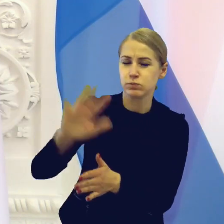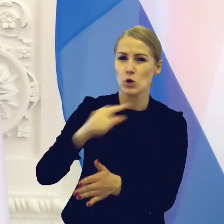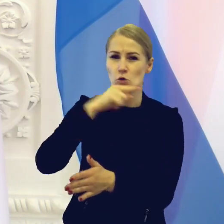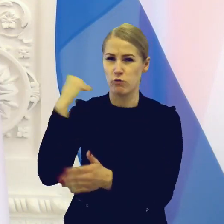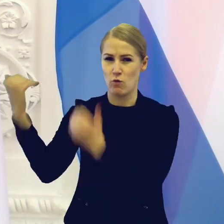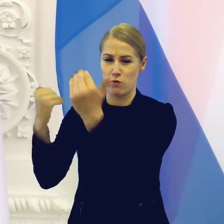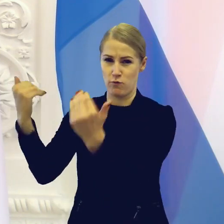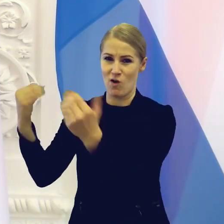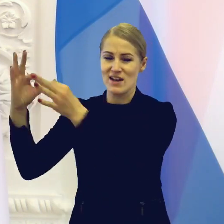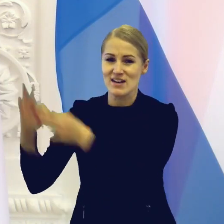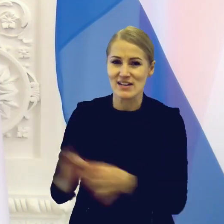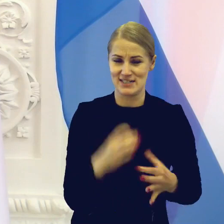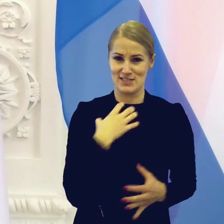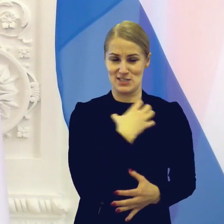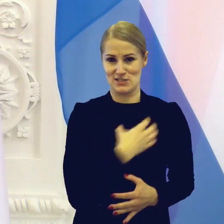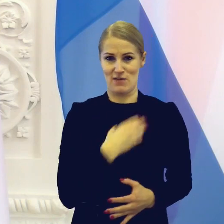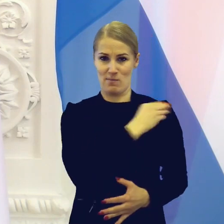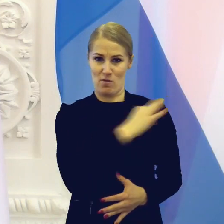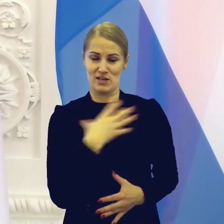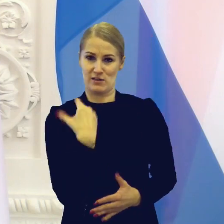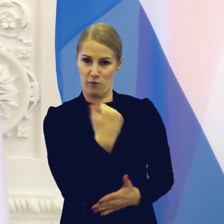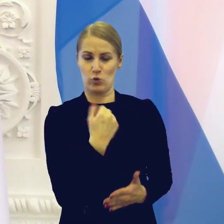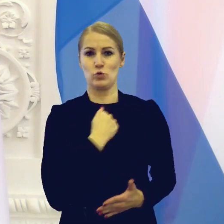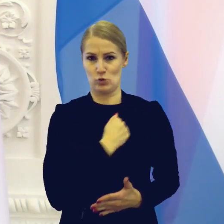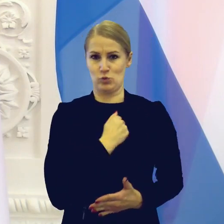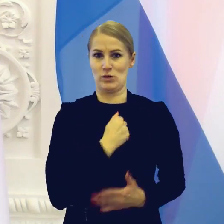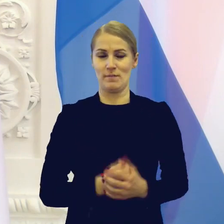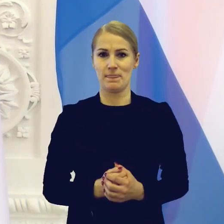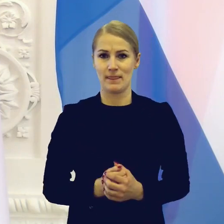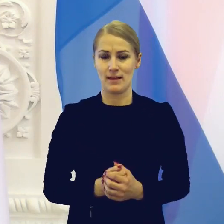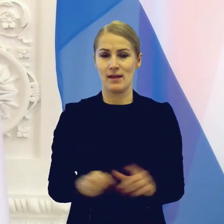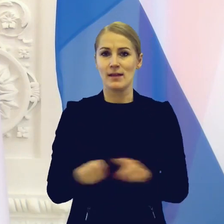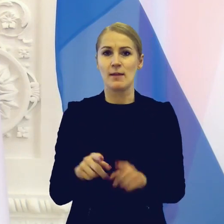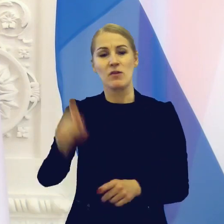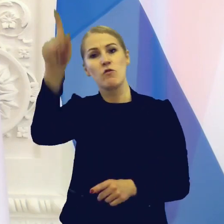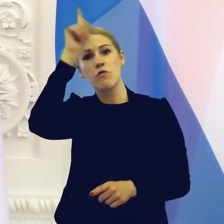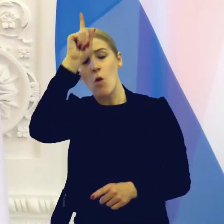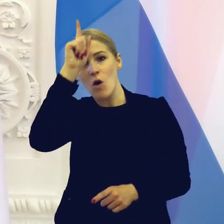kurios visiškai priklausomos nuo rusiškos naftos ar dujų ir netgi blogiau yra tokios valstybės kaip